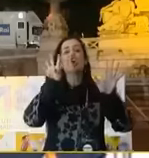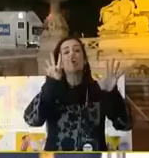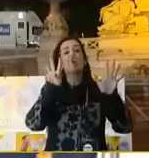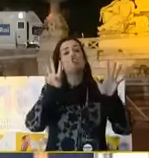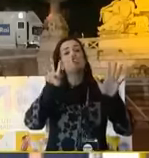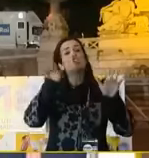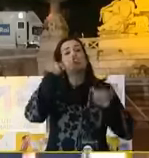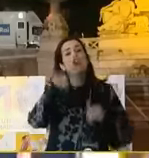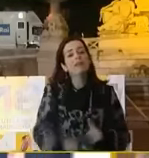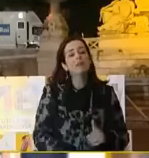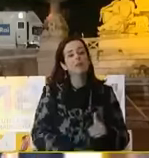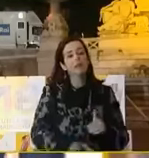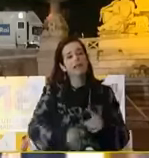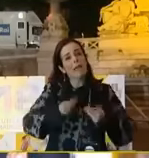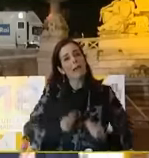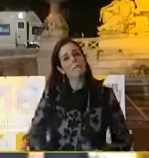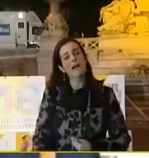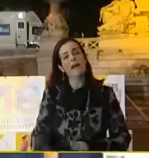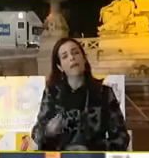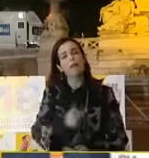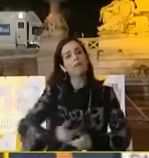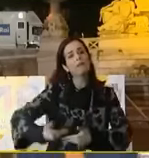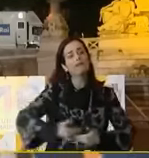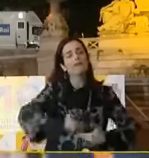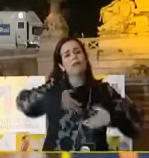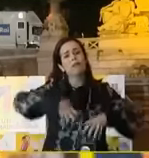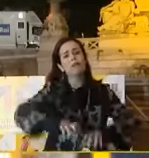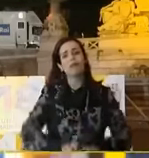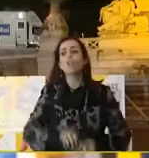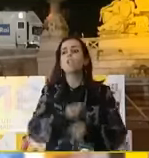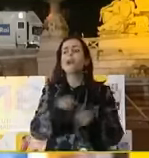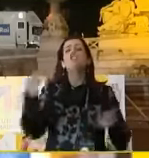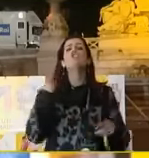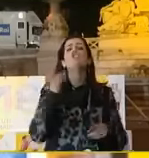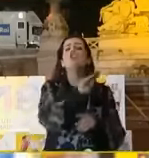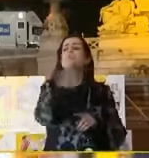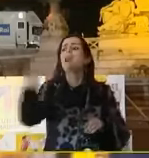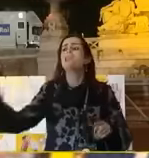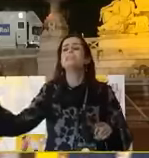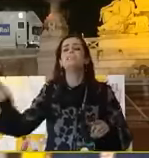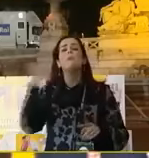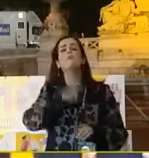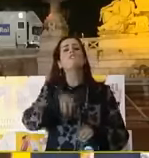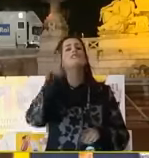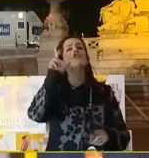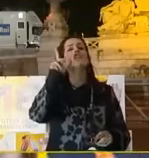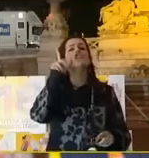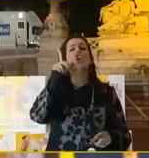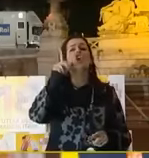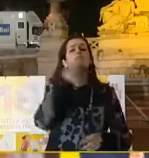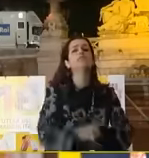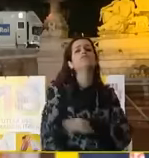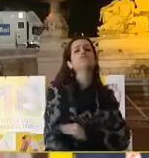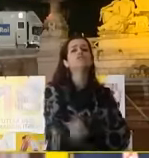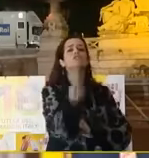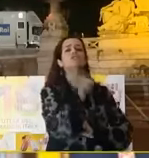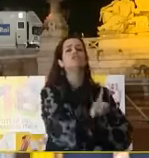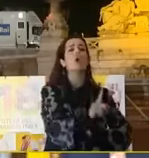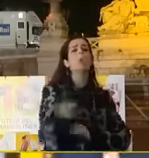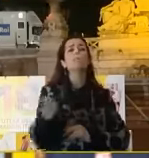fate una domanda e date una risposta: ma perché le donne non fanno più bambini? E lei si è inventata che perché le donne sono un po'